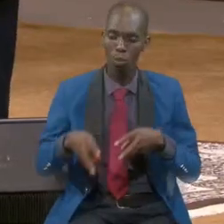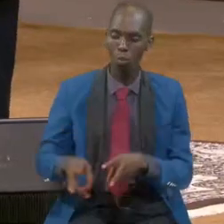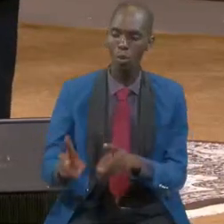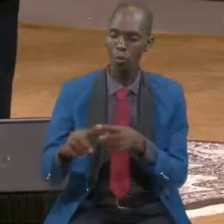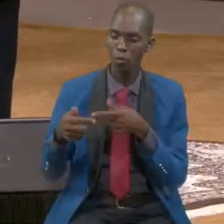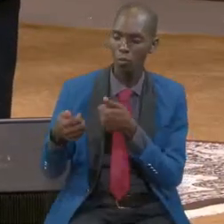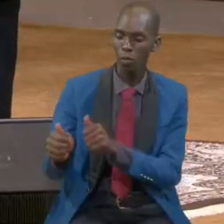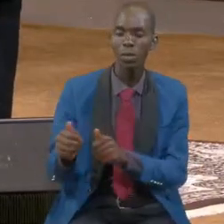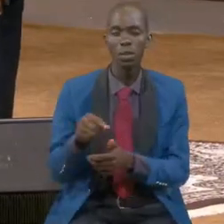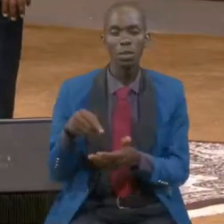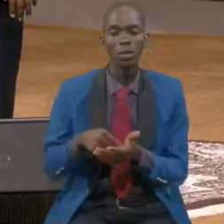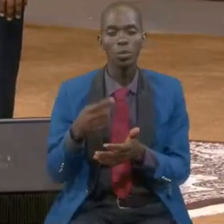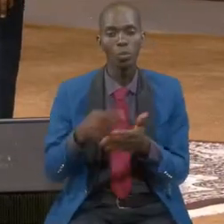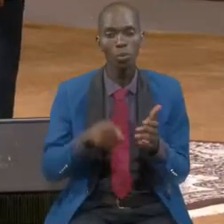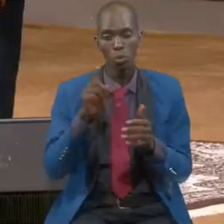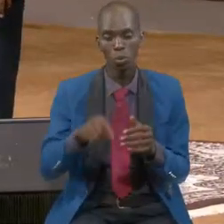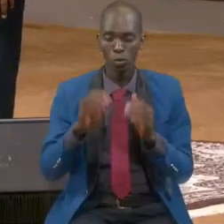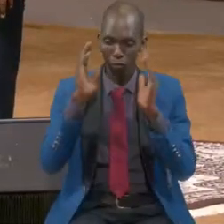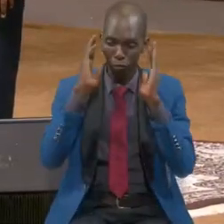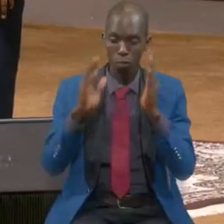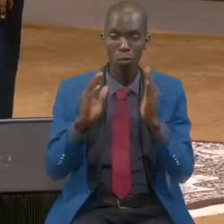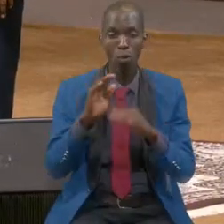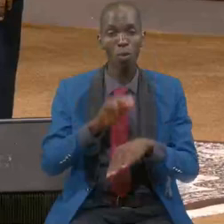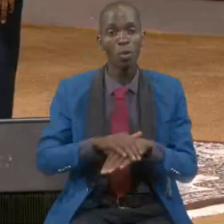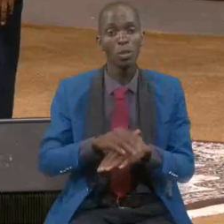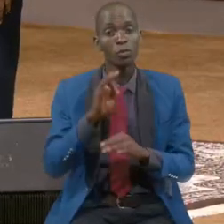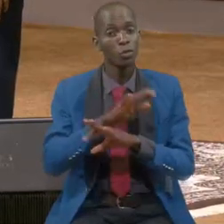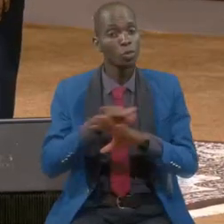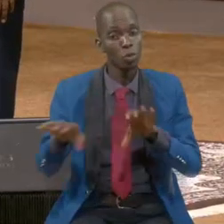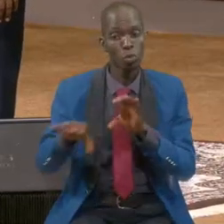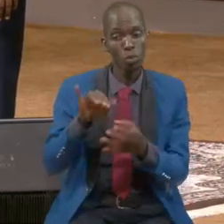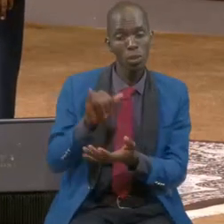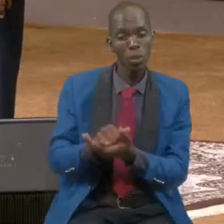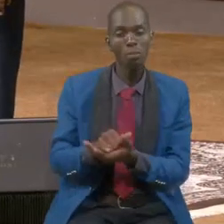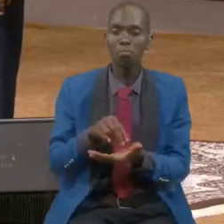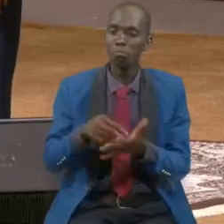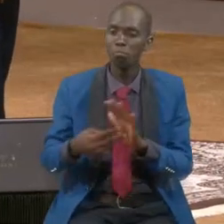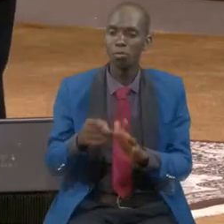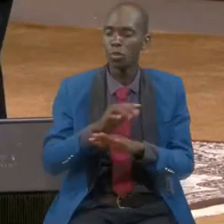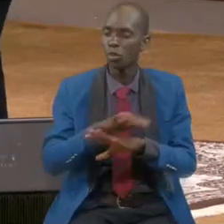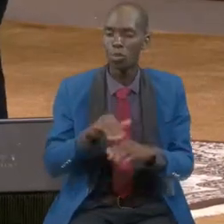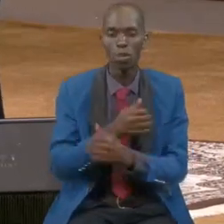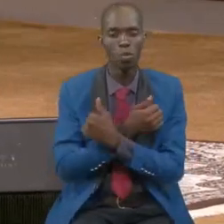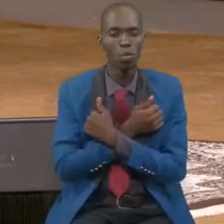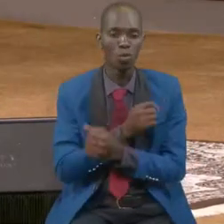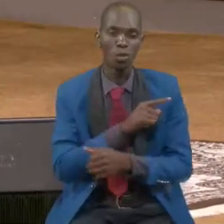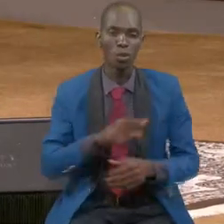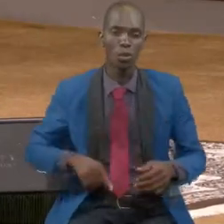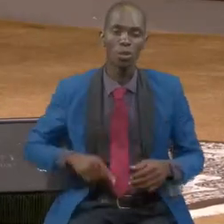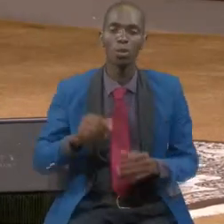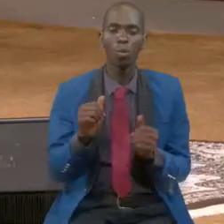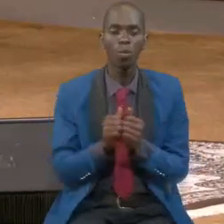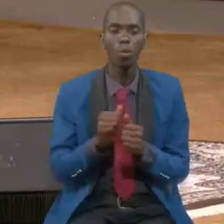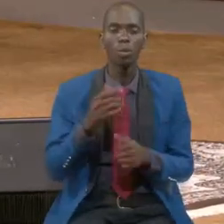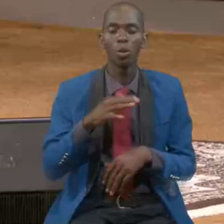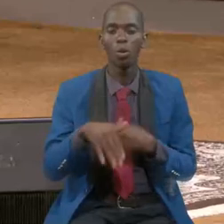la direction à aller, voici ce qu'il faut faire. Si vous ne faites pas cela, vous n'aimez pas le Seigneur, votre Dieu, de tout votre